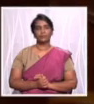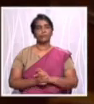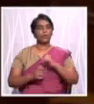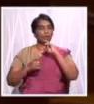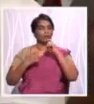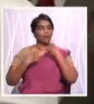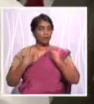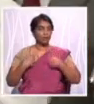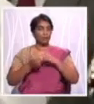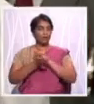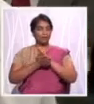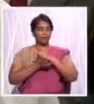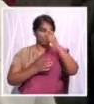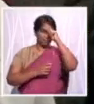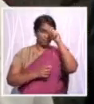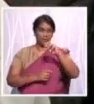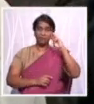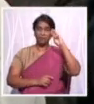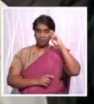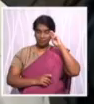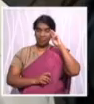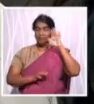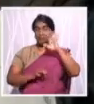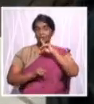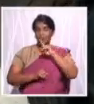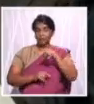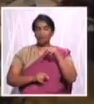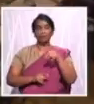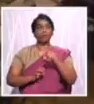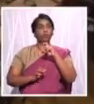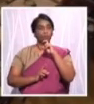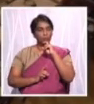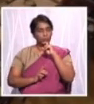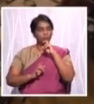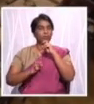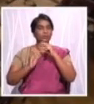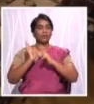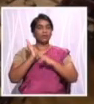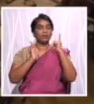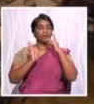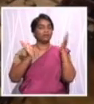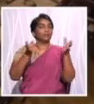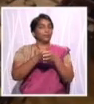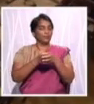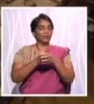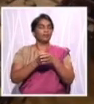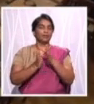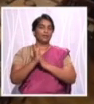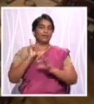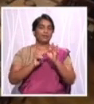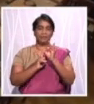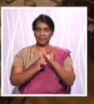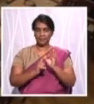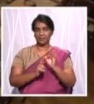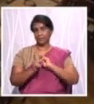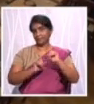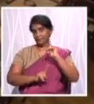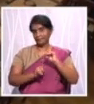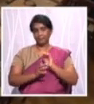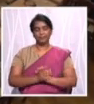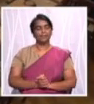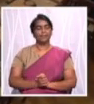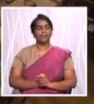නීතිඥ ගරු හර්ෂණ නානක්කාර මැතිතුමා දිරුන් දිම සිදු කරනු ලැබුවේ අධිකරණ සහ ජාතික ඒකාබද්ධතා අමාත්‍යවරයා ලෙසයි.